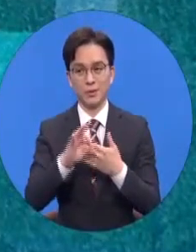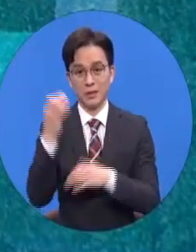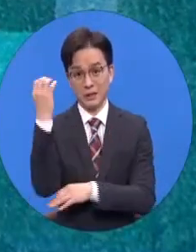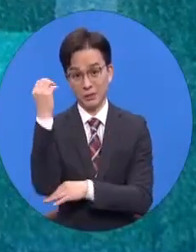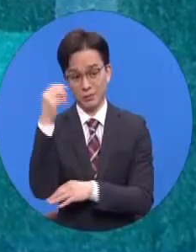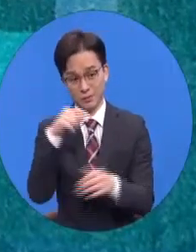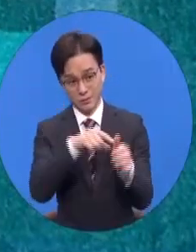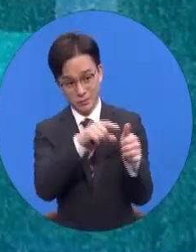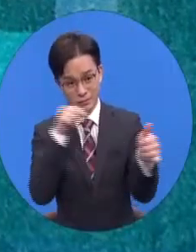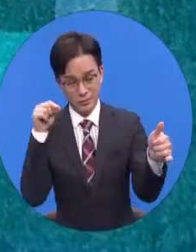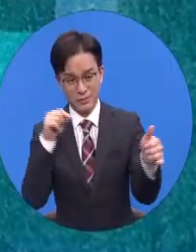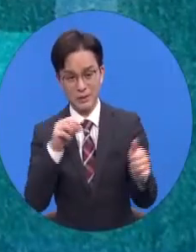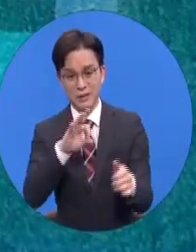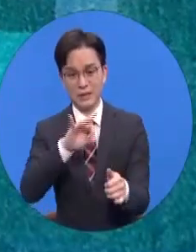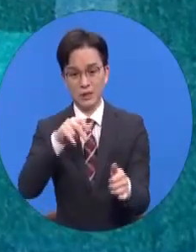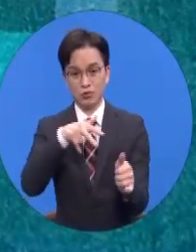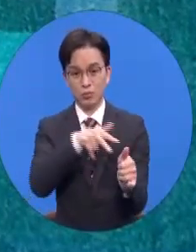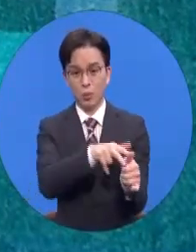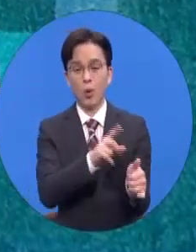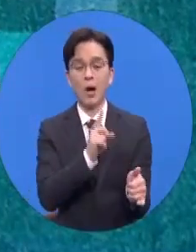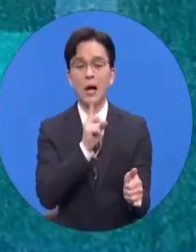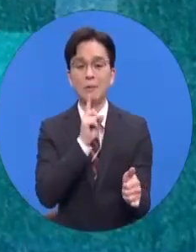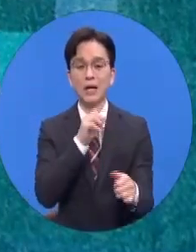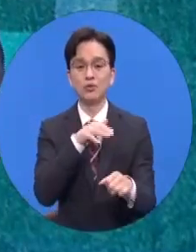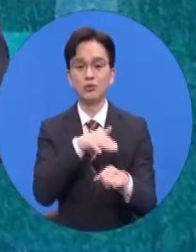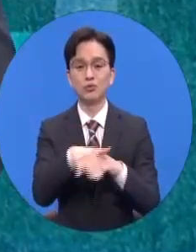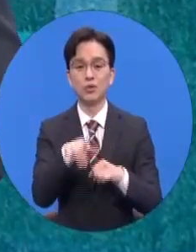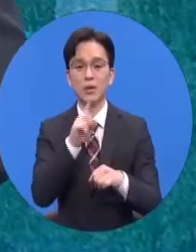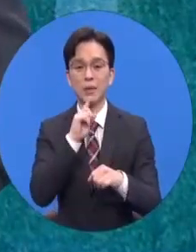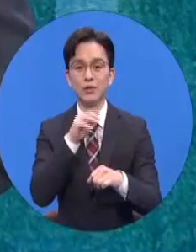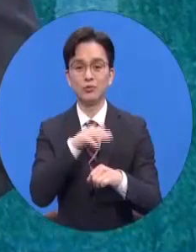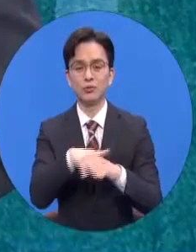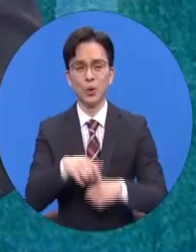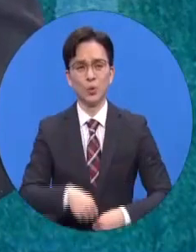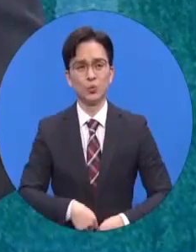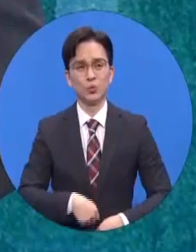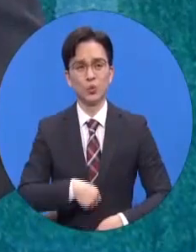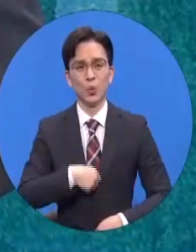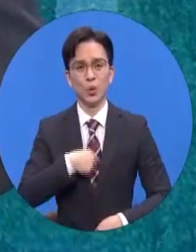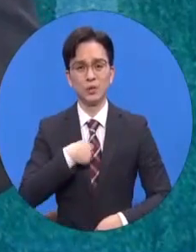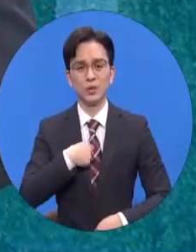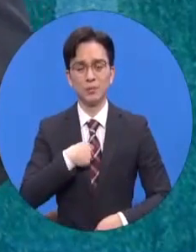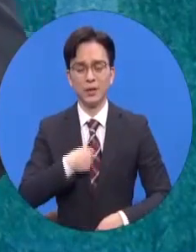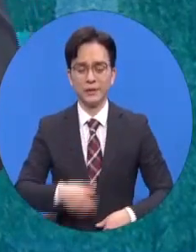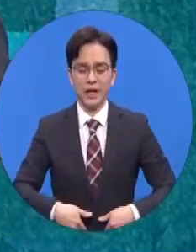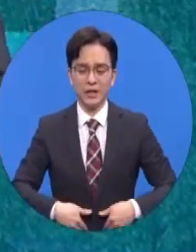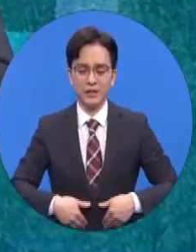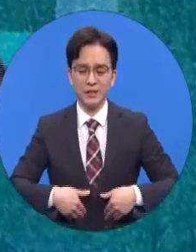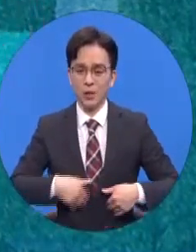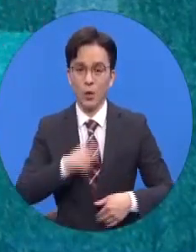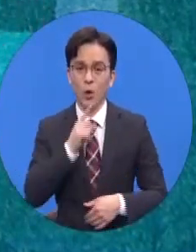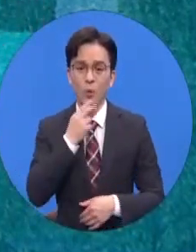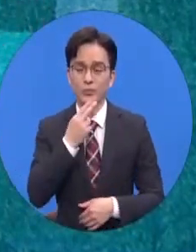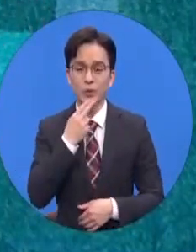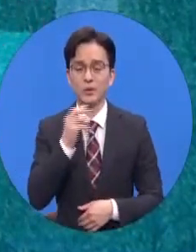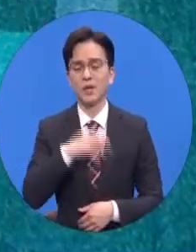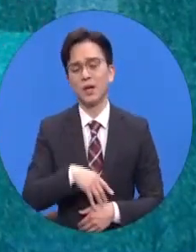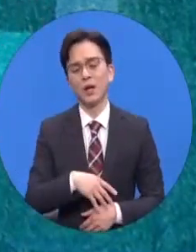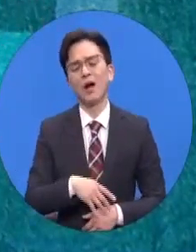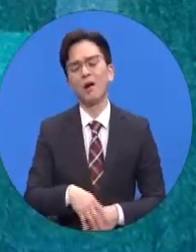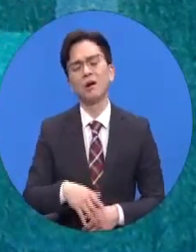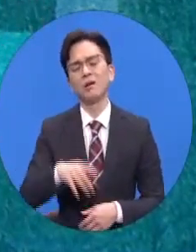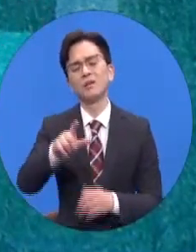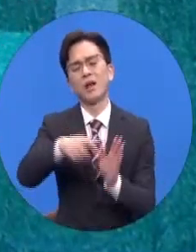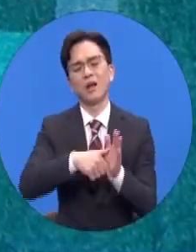그 부분에 대해서 글쎄요 저희 진정성이 묻어 나오는 사과 있냐 귀찮은 듯 이다 대답을 회피하려 는 듯한